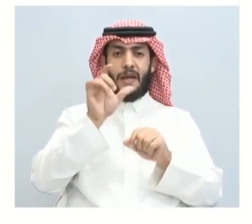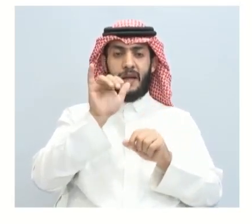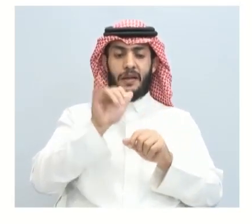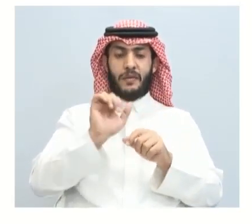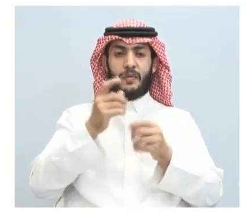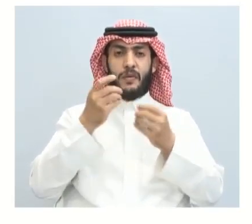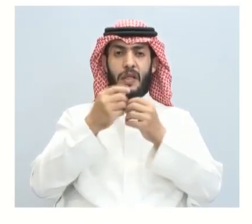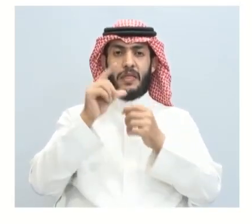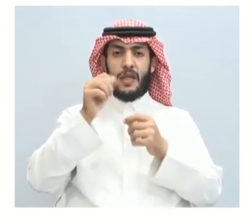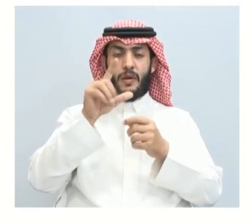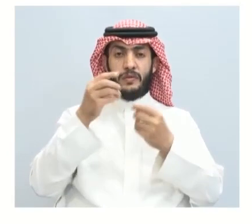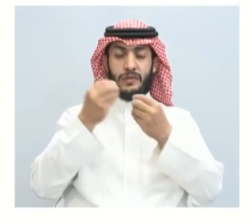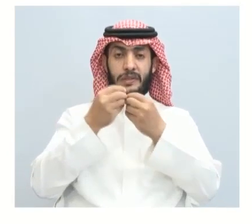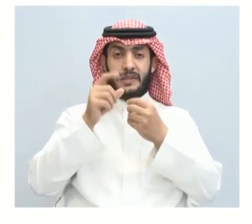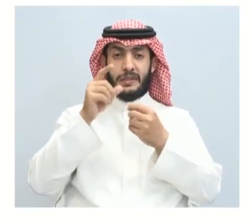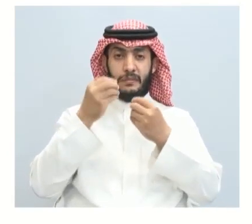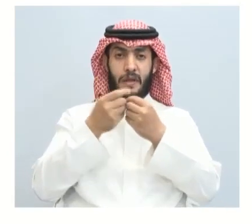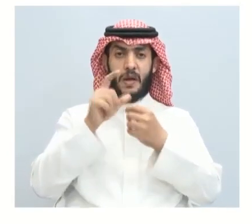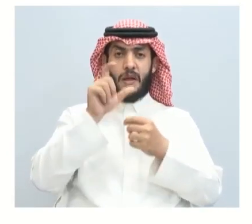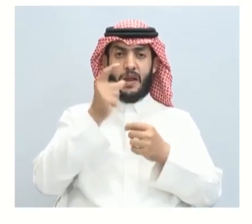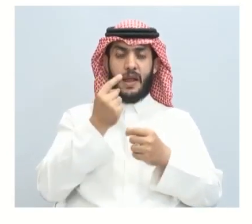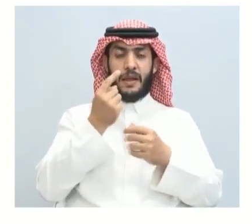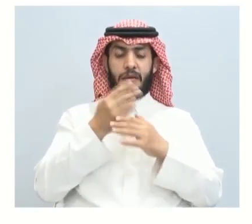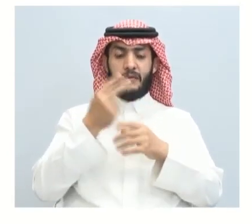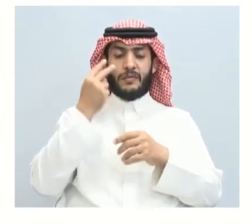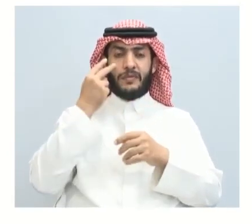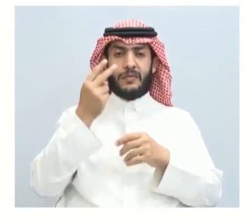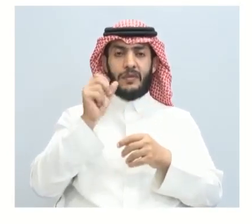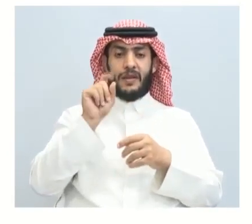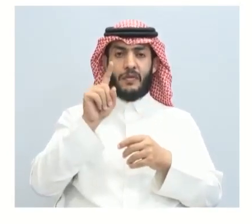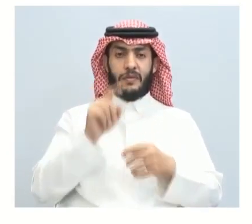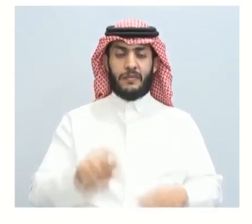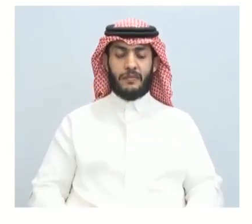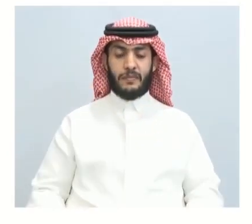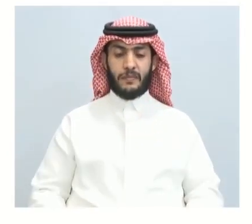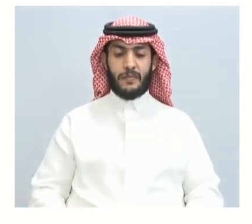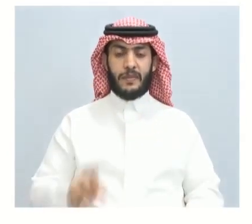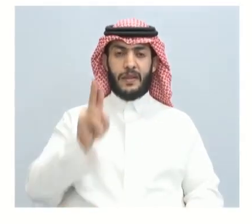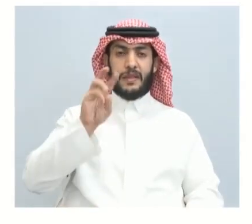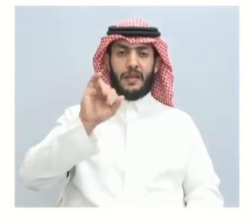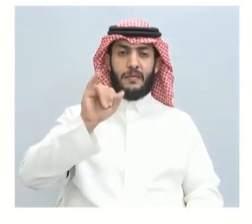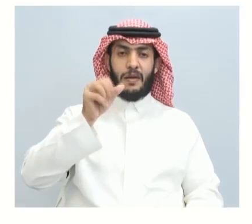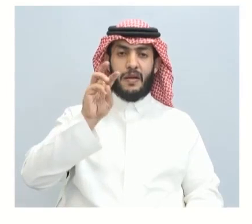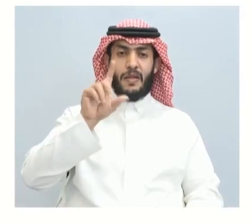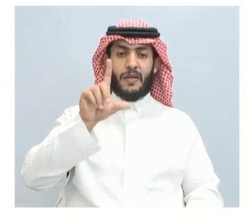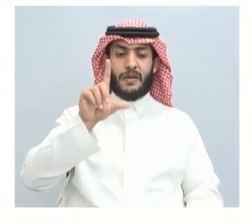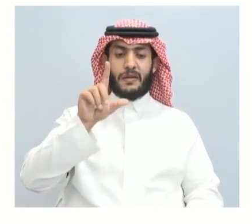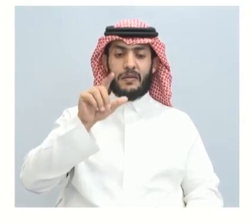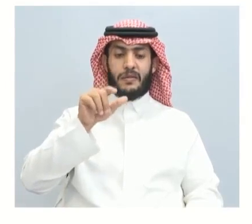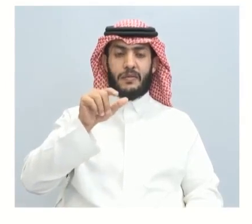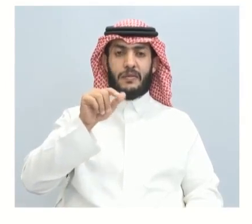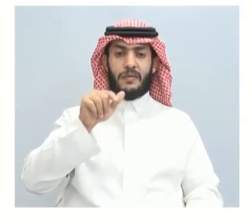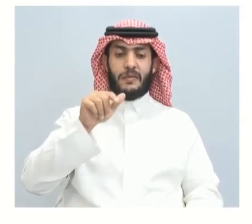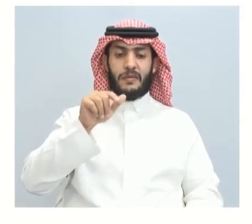حدد الدوال الزوجيه دوال الفرديه فبالتالي لاحظ الشكل الاول هنا التماثل حول اي محور هنا عندي